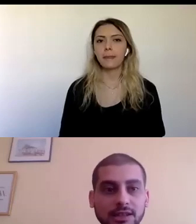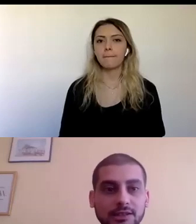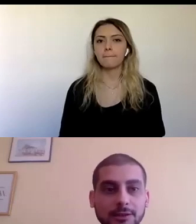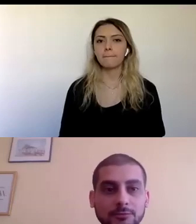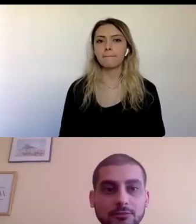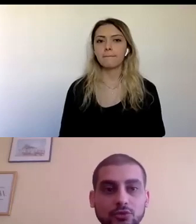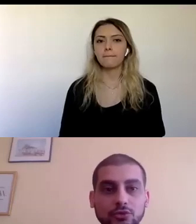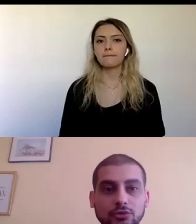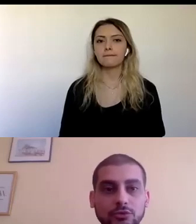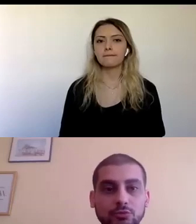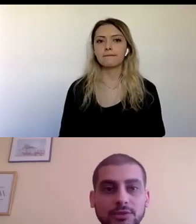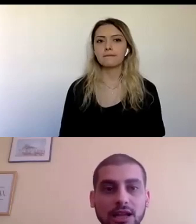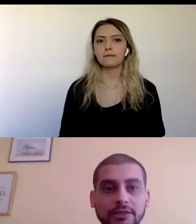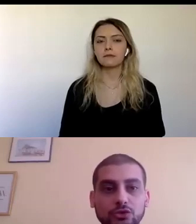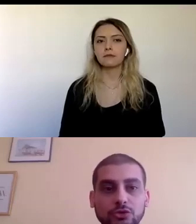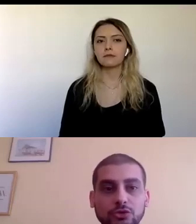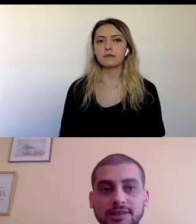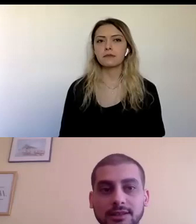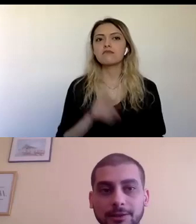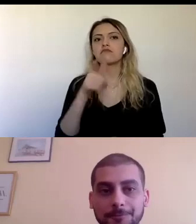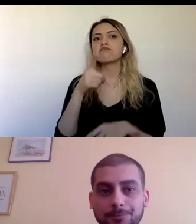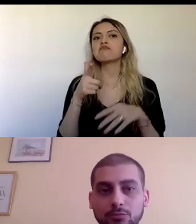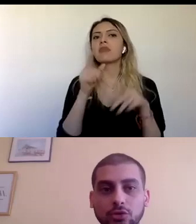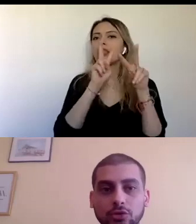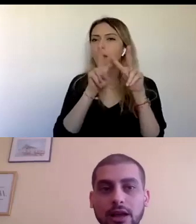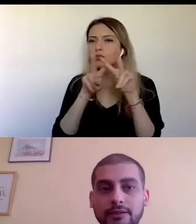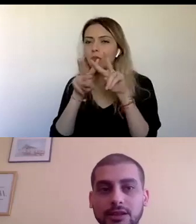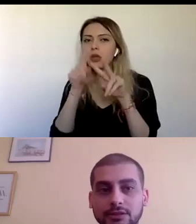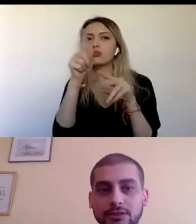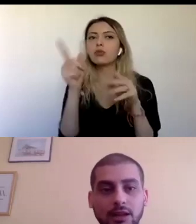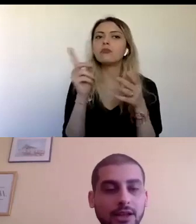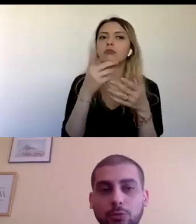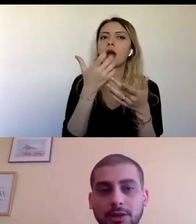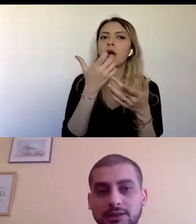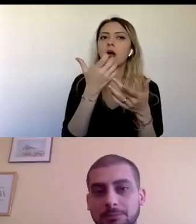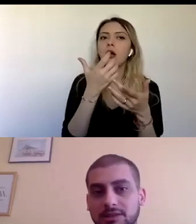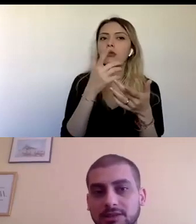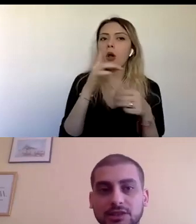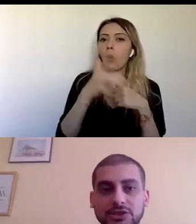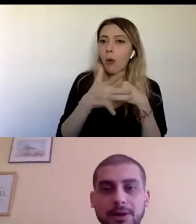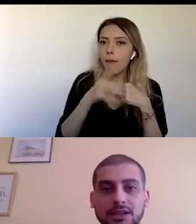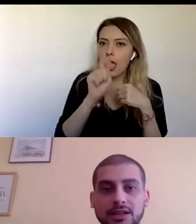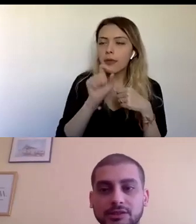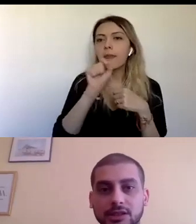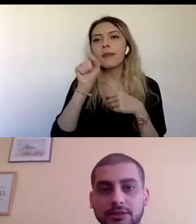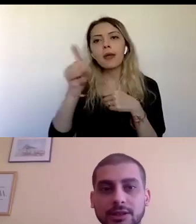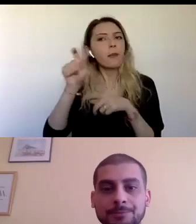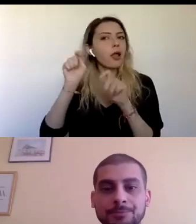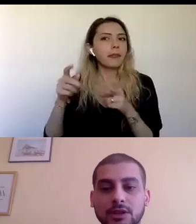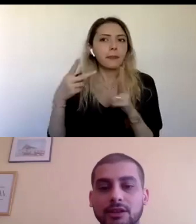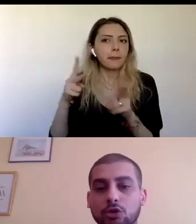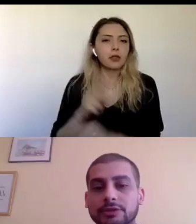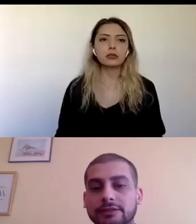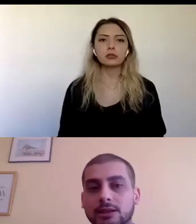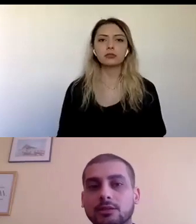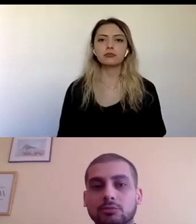Paylaşacağınız link de buradaki adres çubuğunda yazan link. Bunu arkadaşlarınızla veya toplantı yapmak istediğiniz kişiyle paylaştığınız takdirde